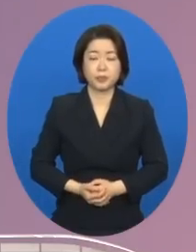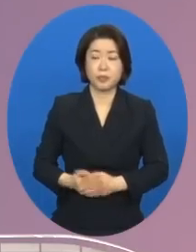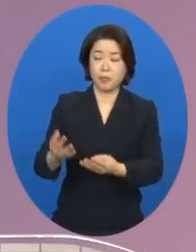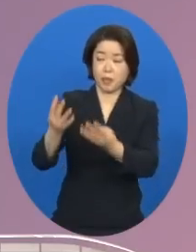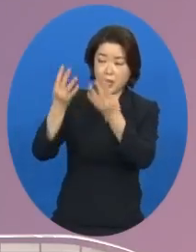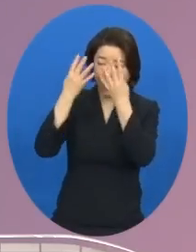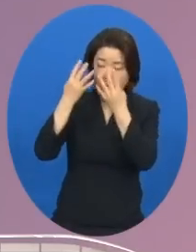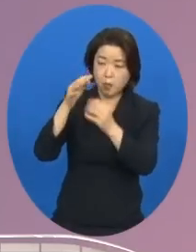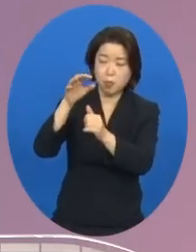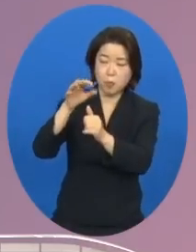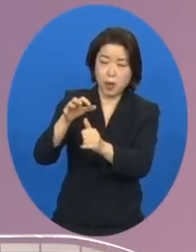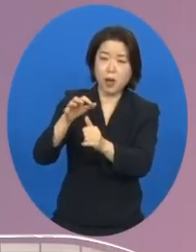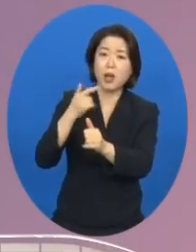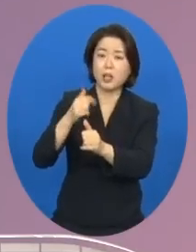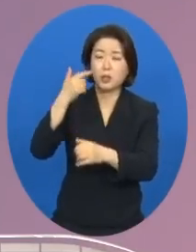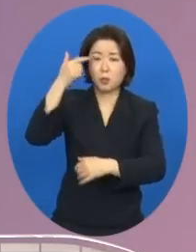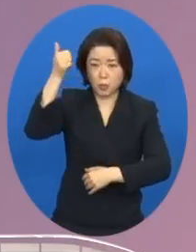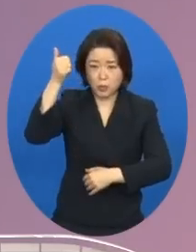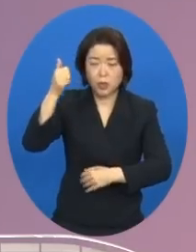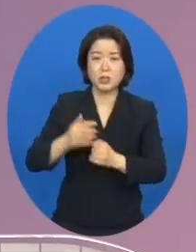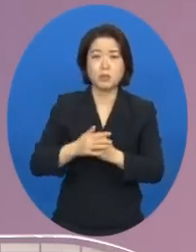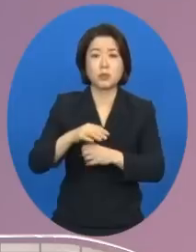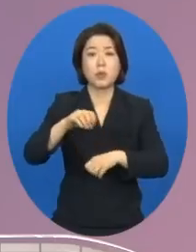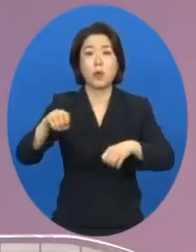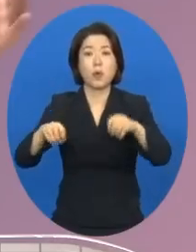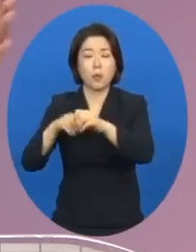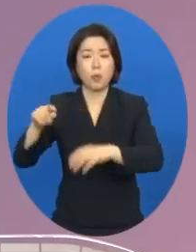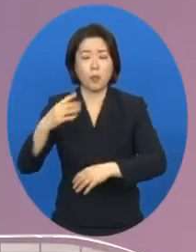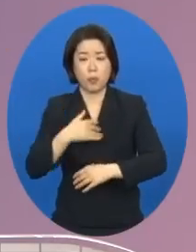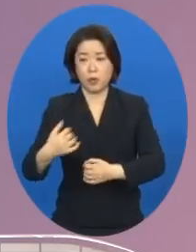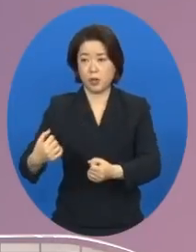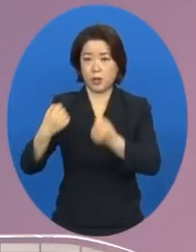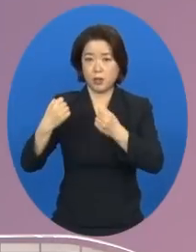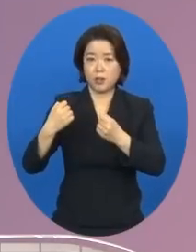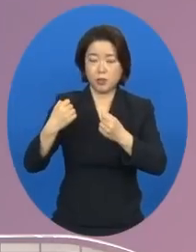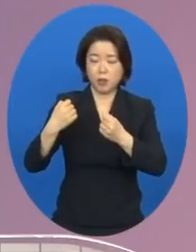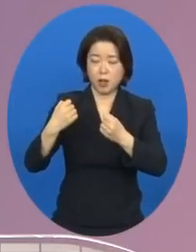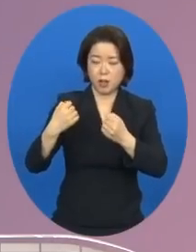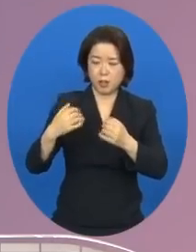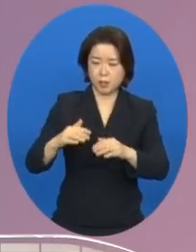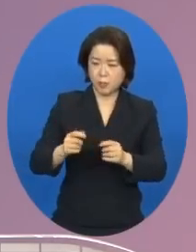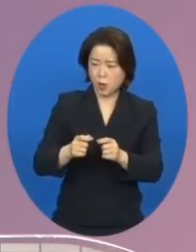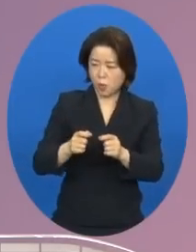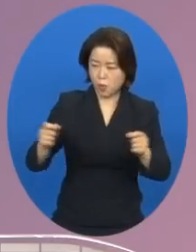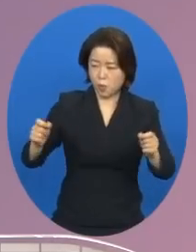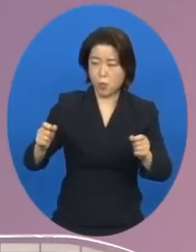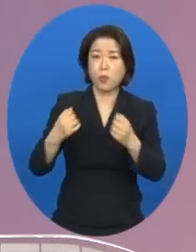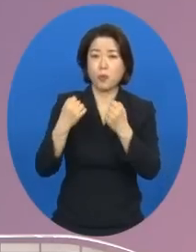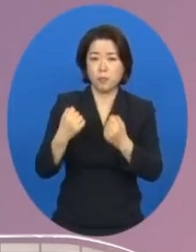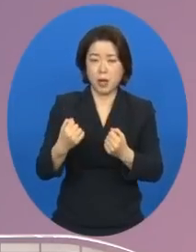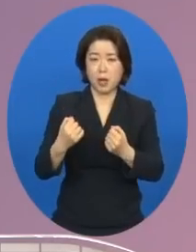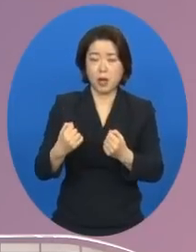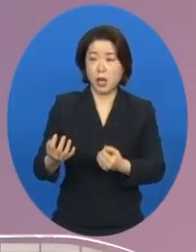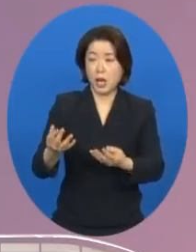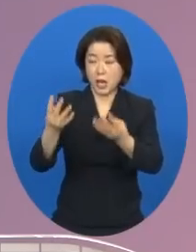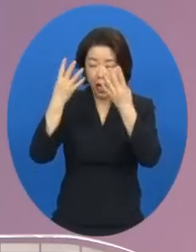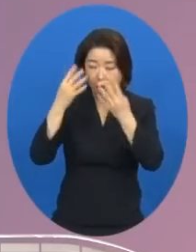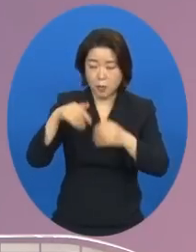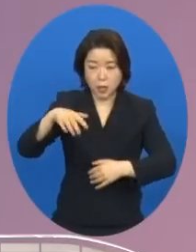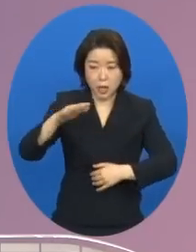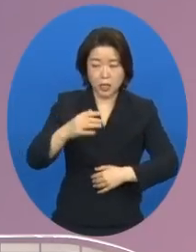감옥에 들어갔던 목사님들은 오히려 건강하게 장수하시고 감옥에 들어가는 것이